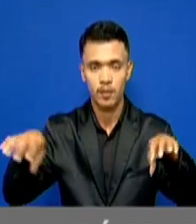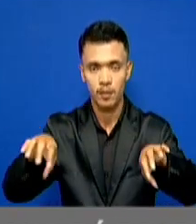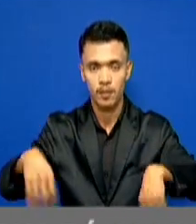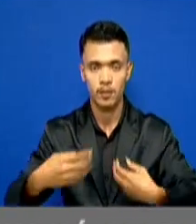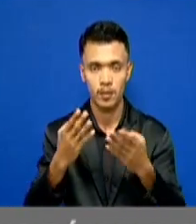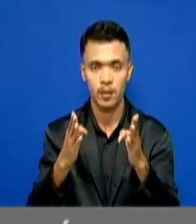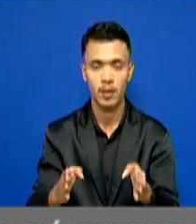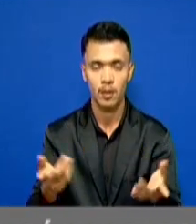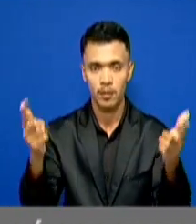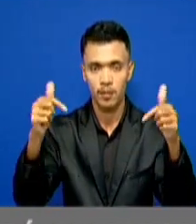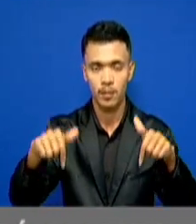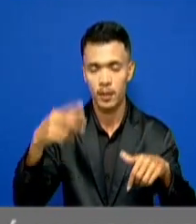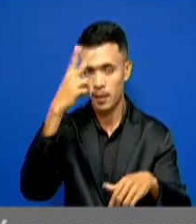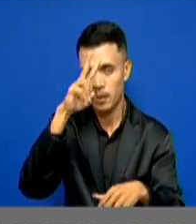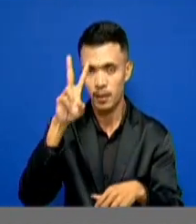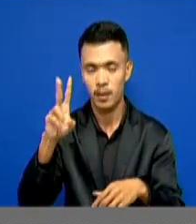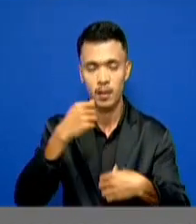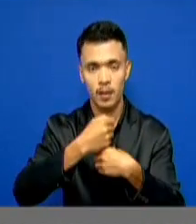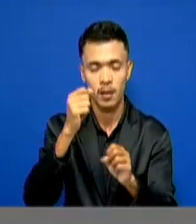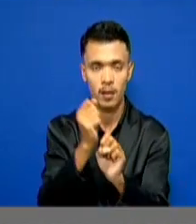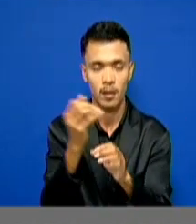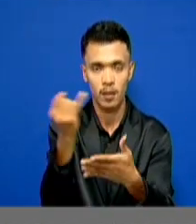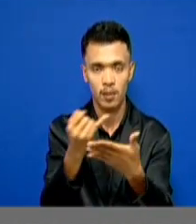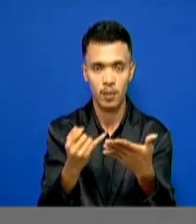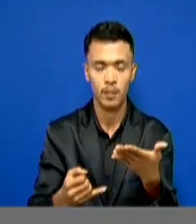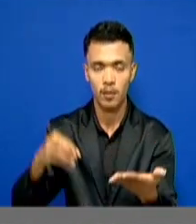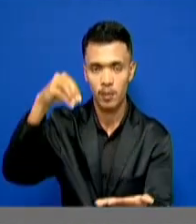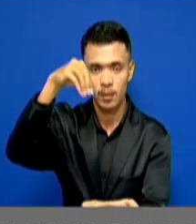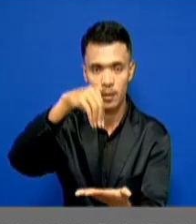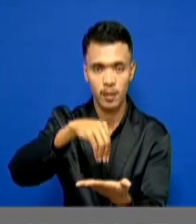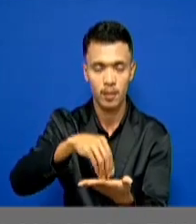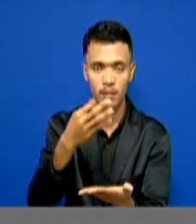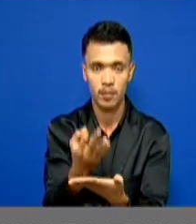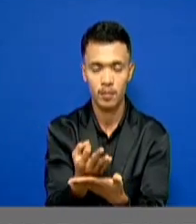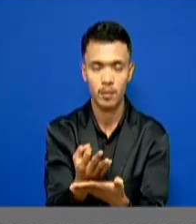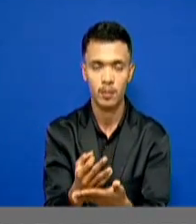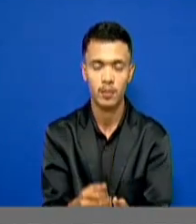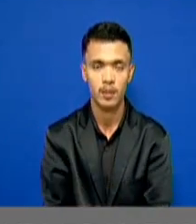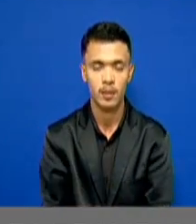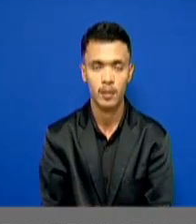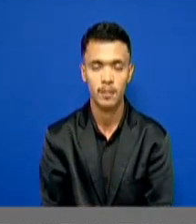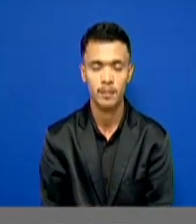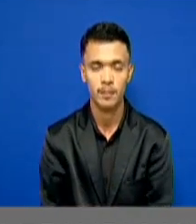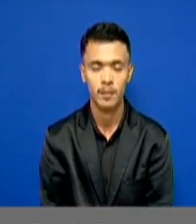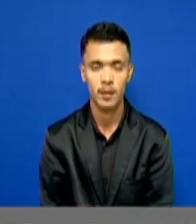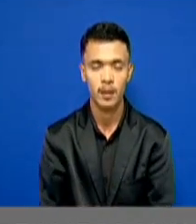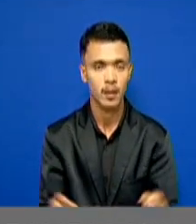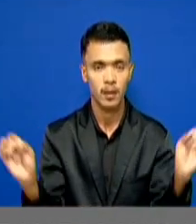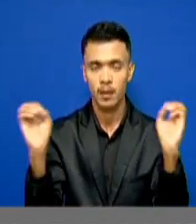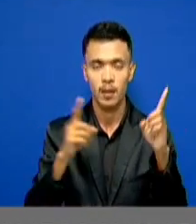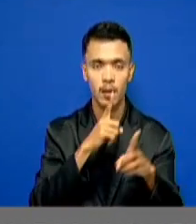hare lalu di seno depois ita bele tau ba ya osamento laos ita uhin kuale laos buat sena aku deskera